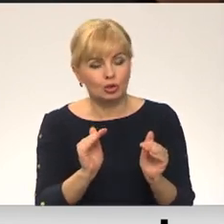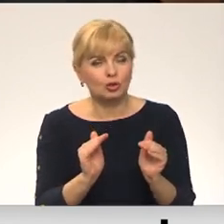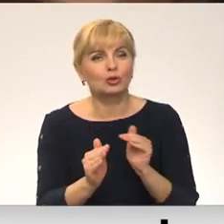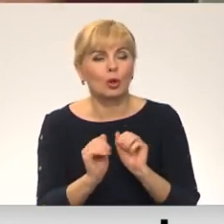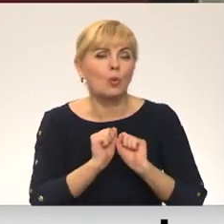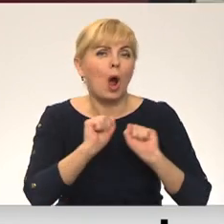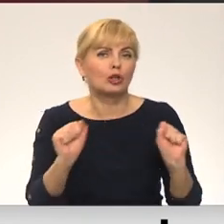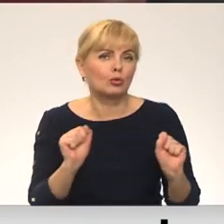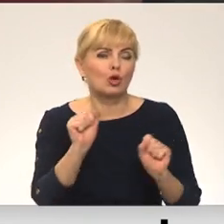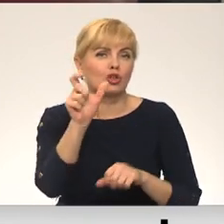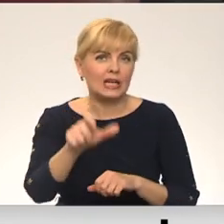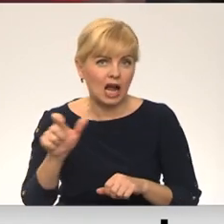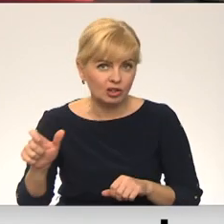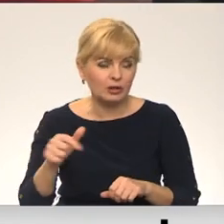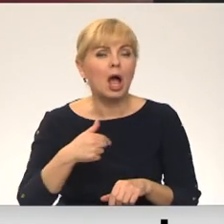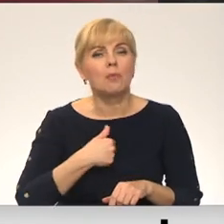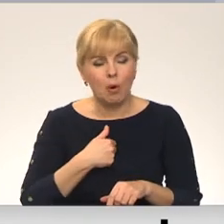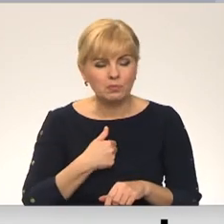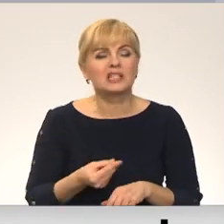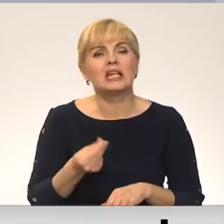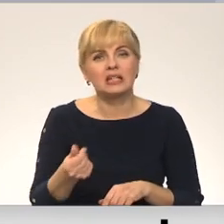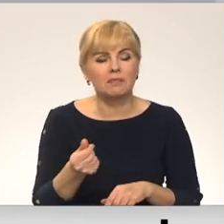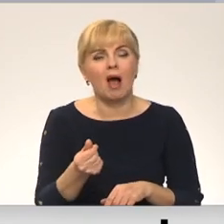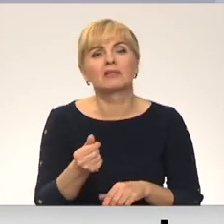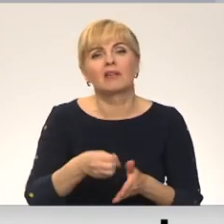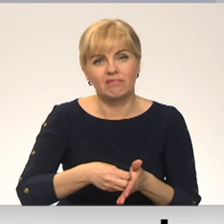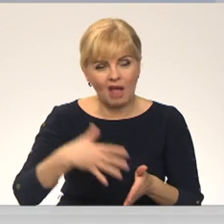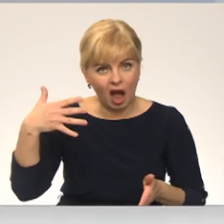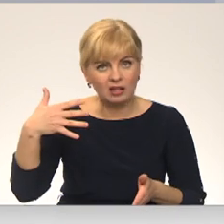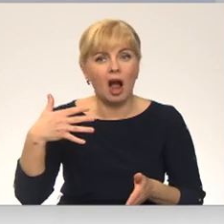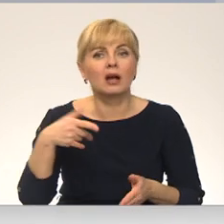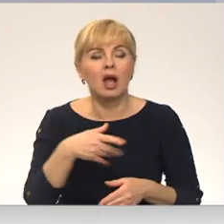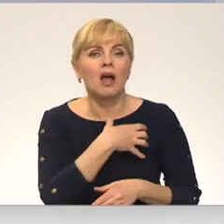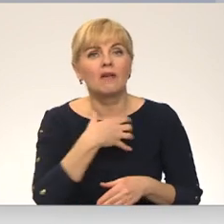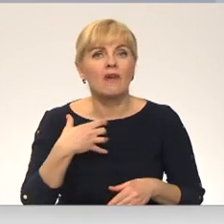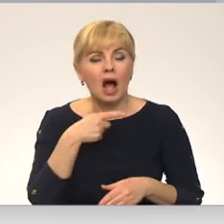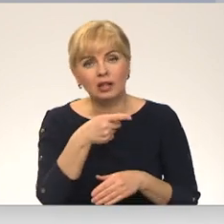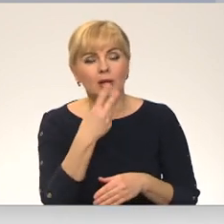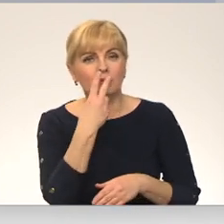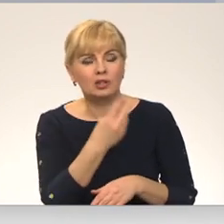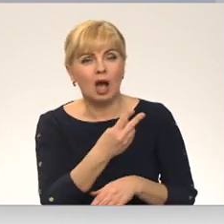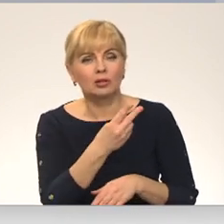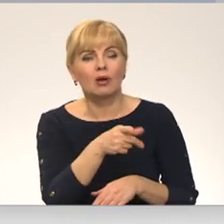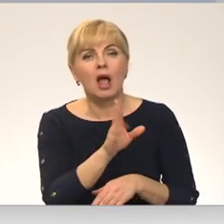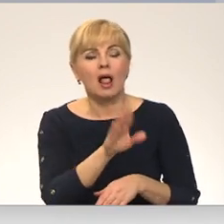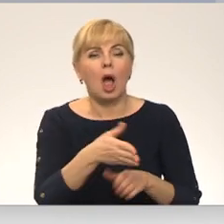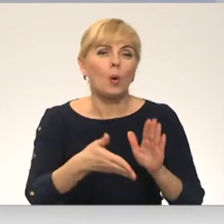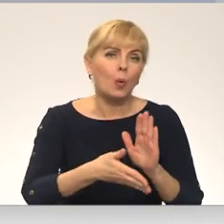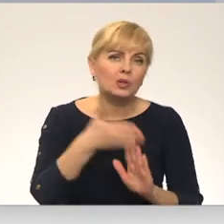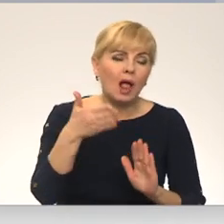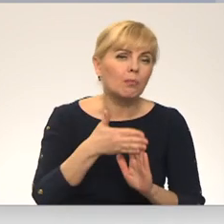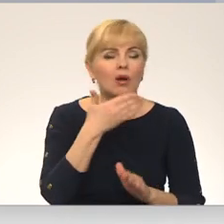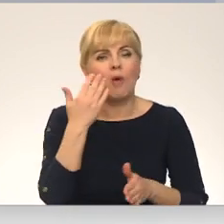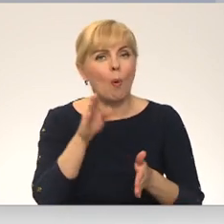Nemērķēt atbalsts gadījumā tas mūs visiem izmaksā krietni dārgāk. Mudinām valdību, teiksim tā, šo mērķēšanas kapacitāti uzlabot. Jā, tas, protams, nav vienkārši,